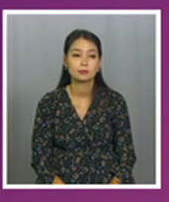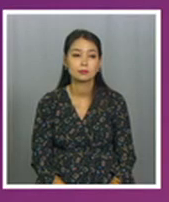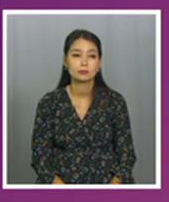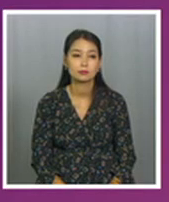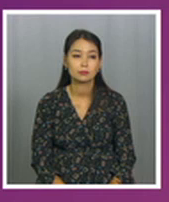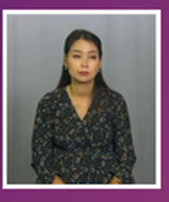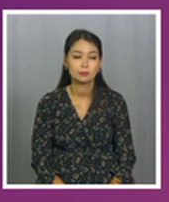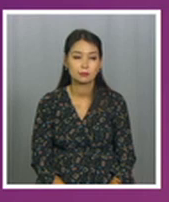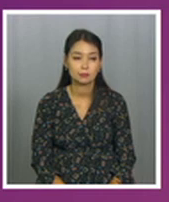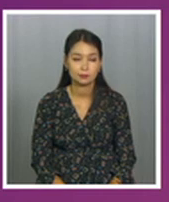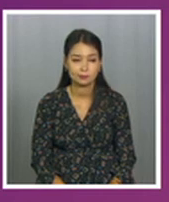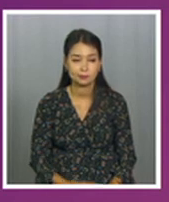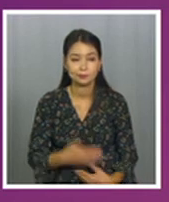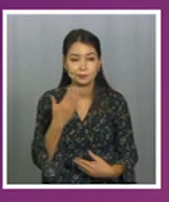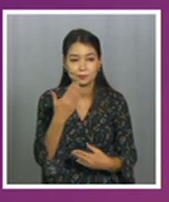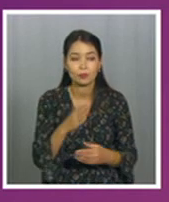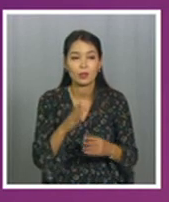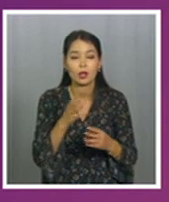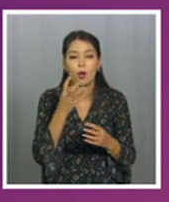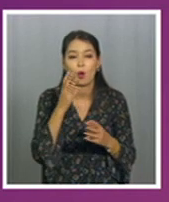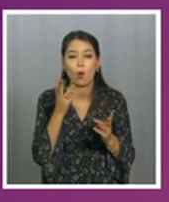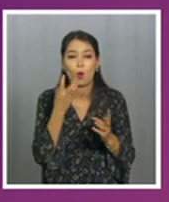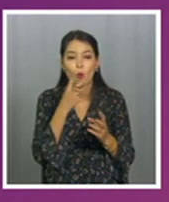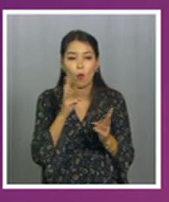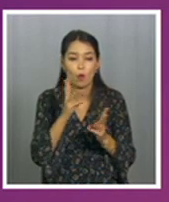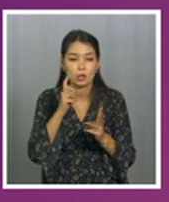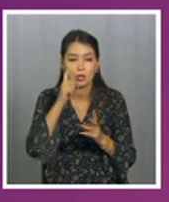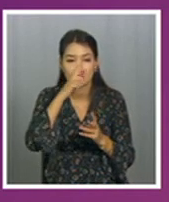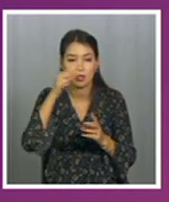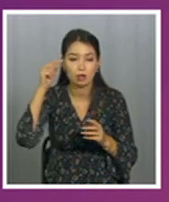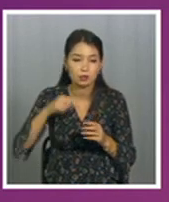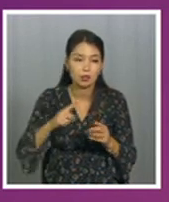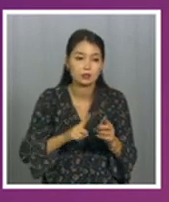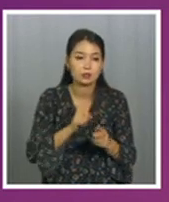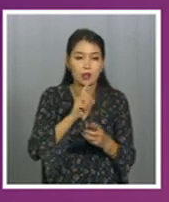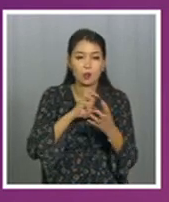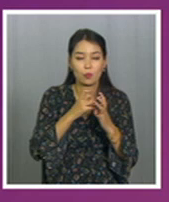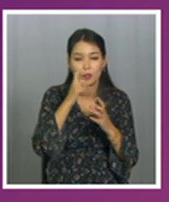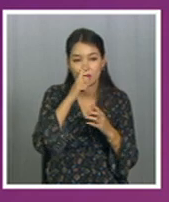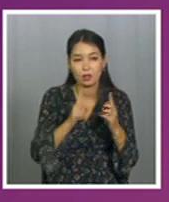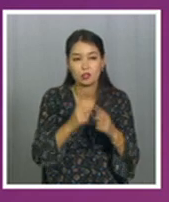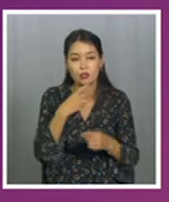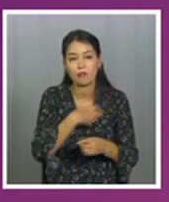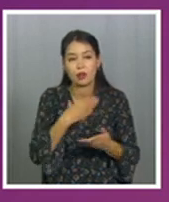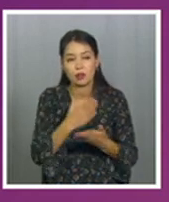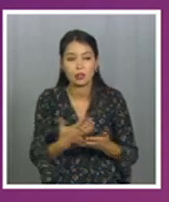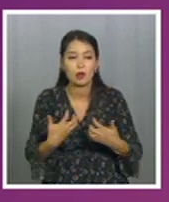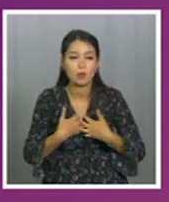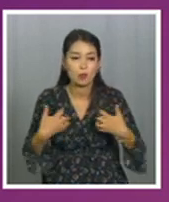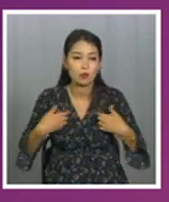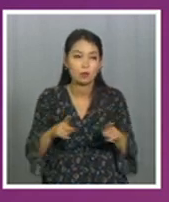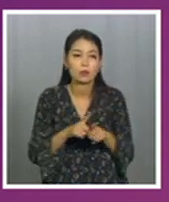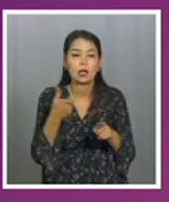Тыныс алу үдерісі оттегін қолдану мен көмір қышқыл газын шығаруды қажет етеді. Жануарлардың көбісінде аталған газ